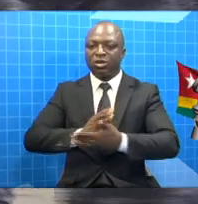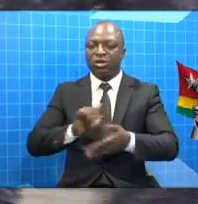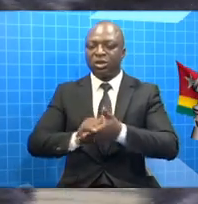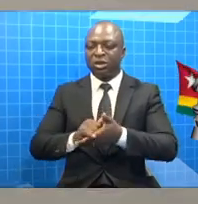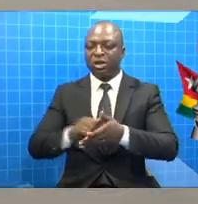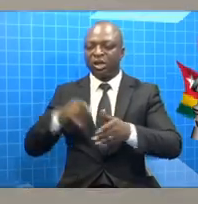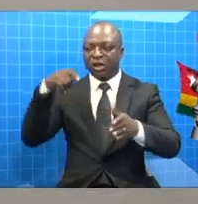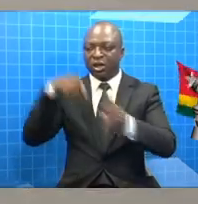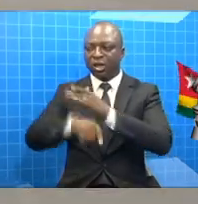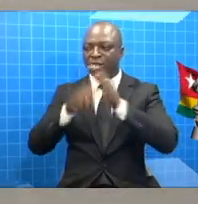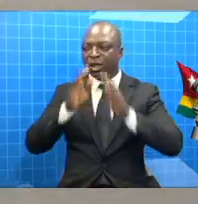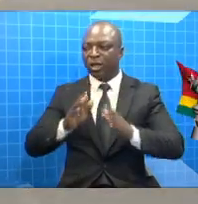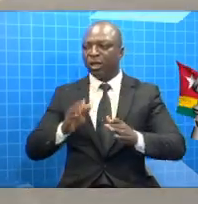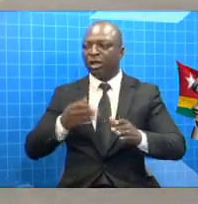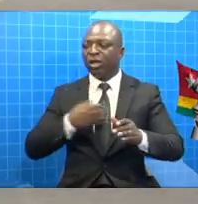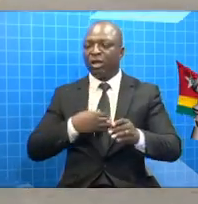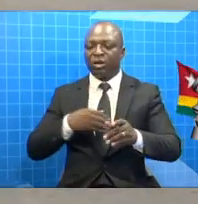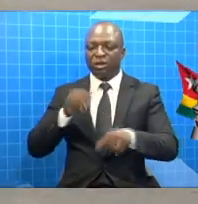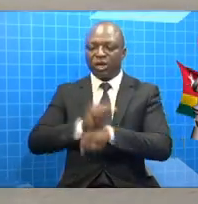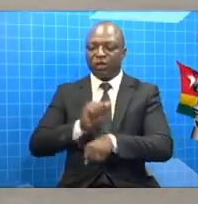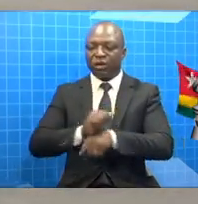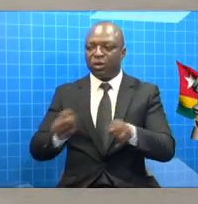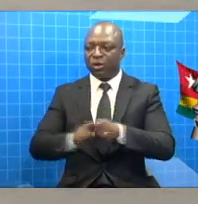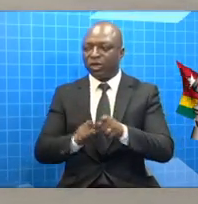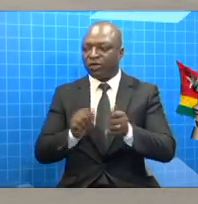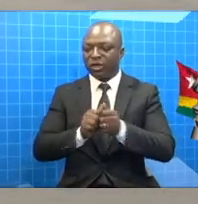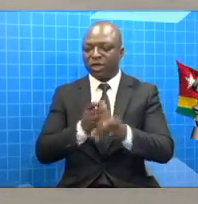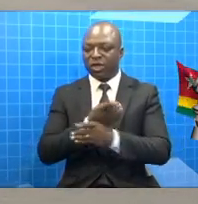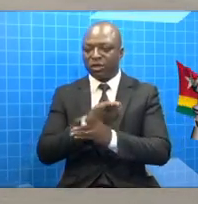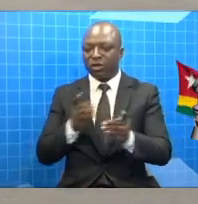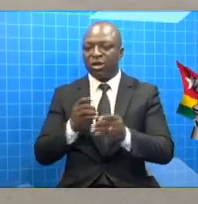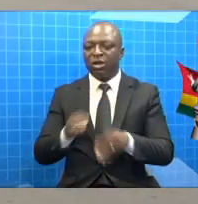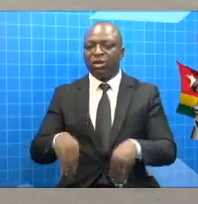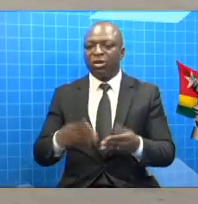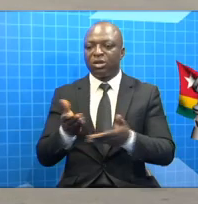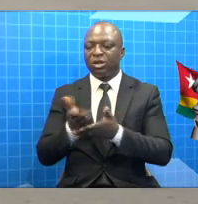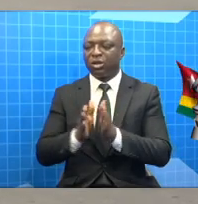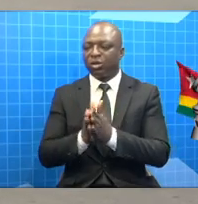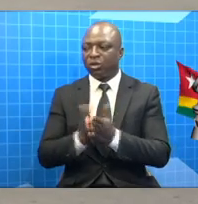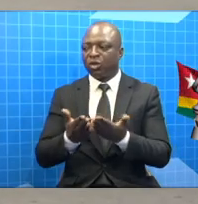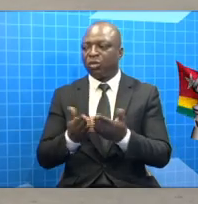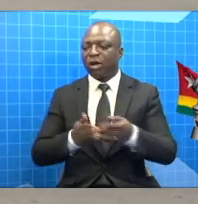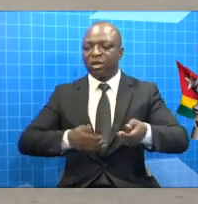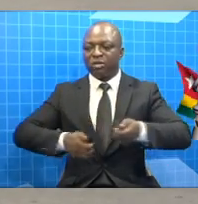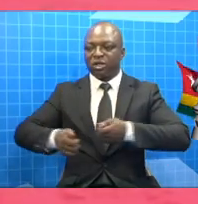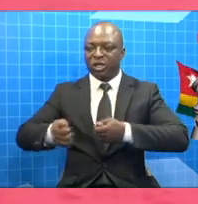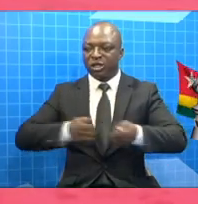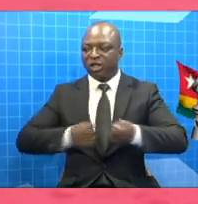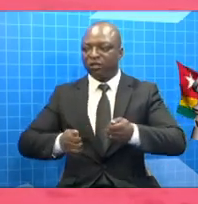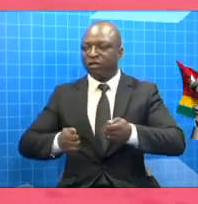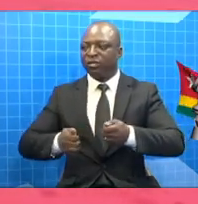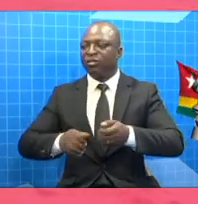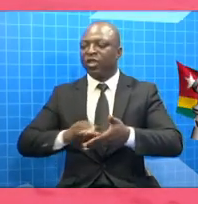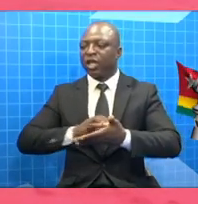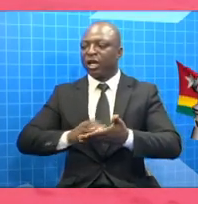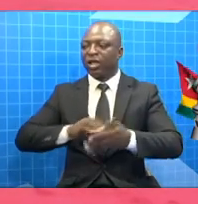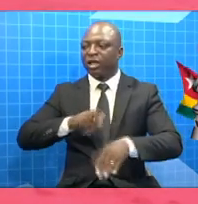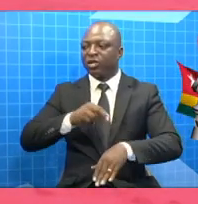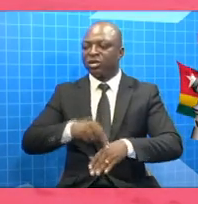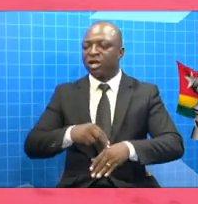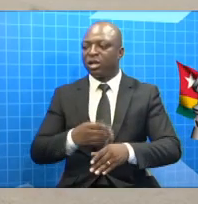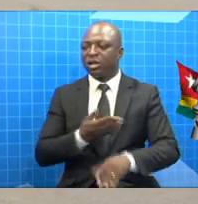criminalité. Il intervient également dans la délivrance des documents administratifs, notamment la carte nationale